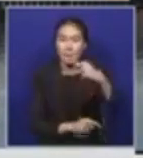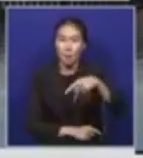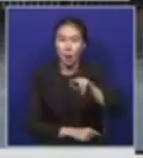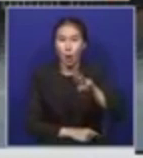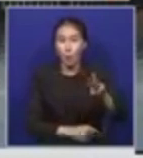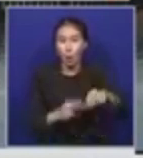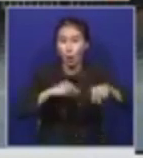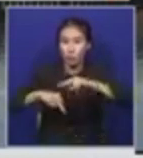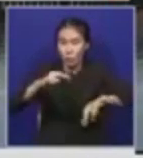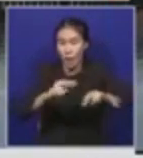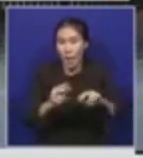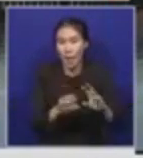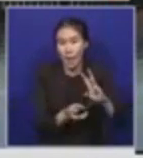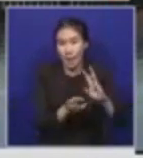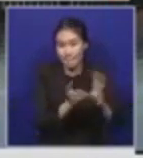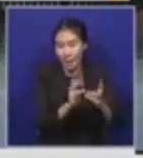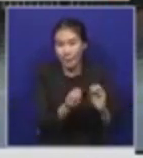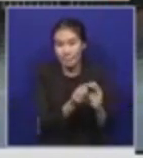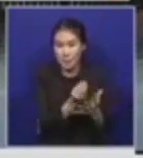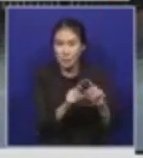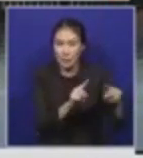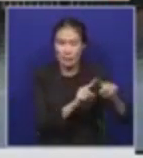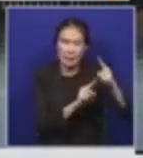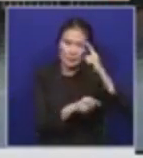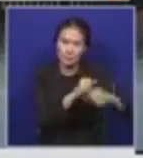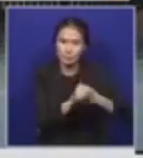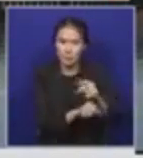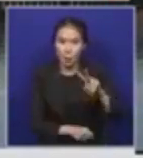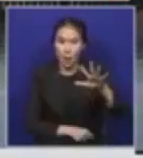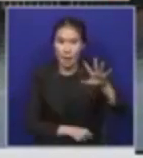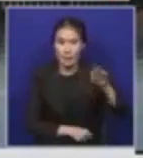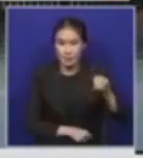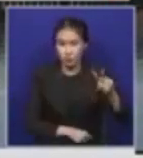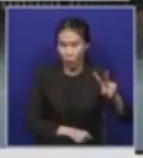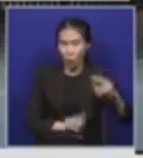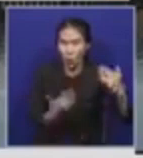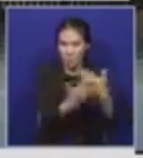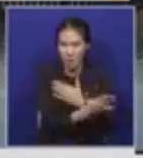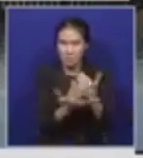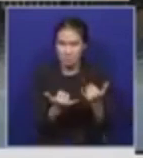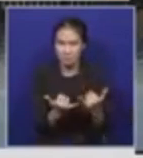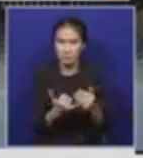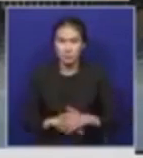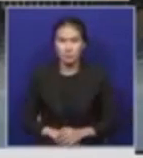องพันธุ์พืช2542ก็จะไม่มีทางที่จะคุ้มครองพันธุ์พืชเหล่านี้นะครับสไลด์ต่อไปแล้วครับ